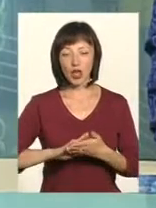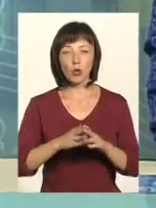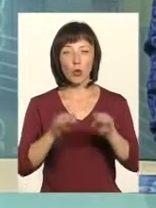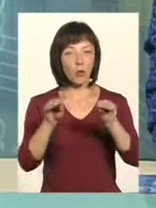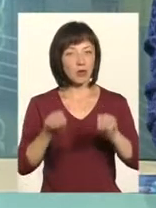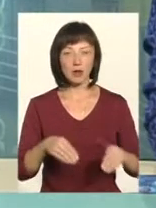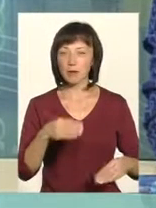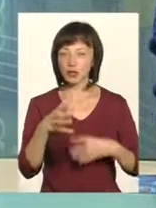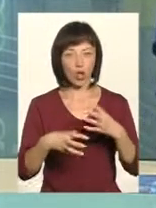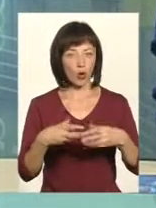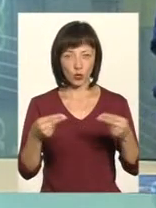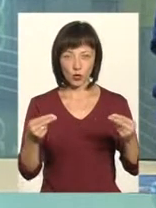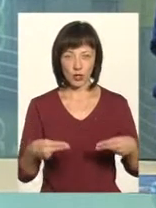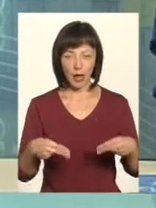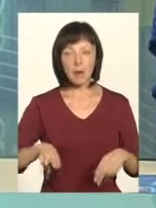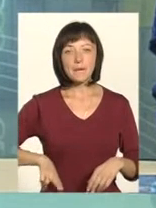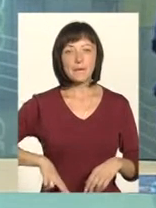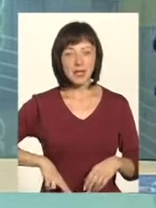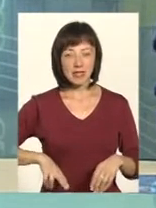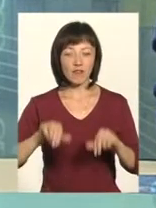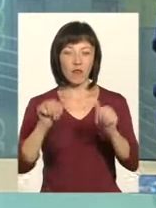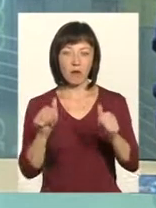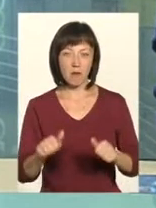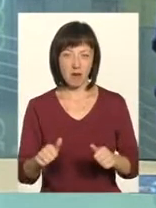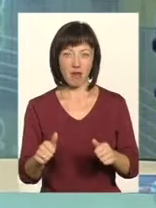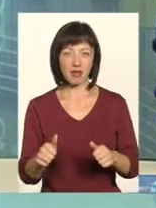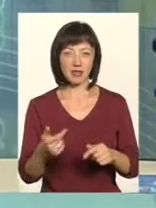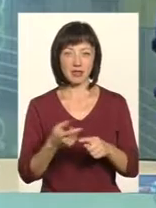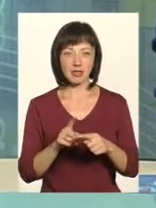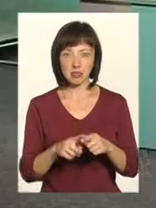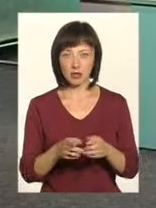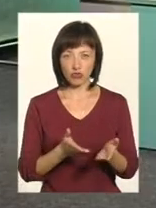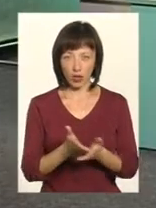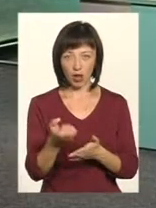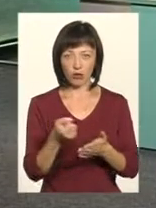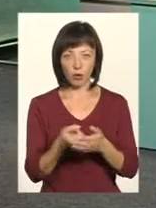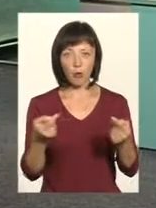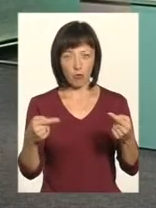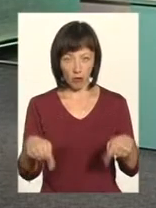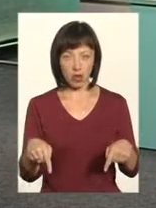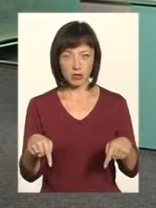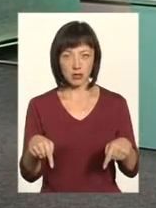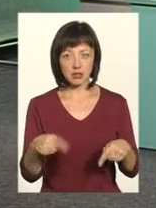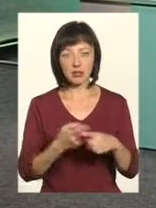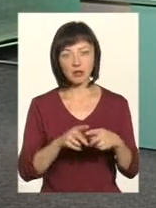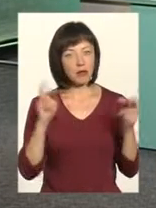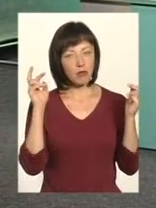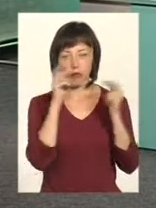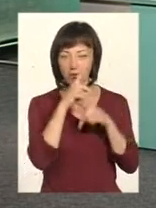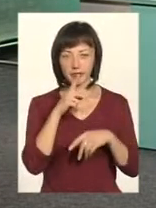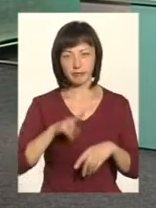міжнародною угодою. Тобто мінський формат – це, по суті, шлях до поразки? Мінський формат – це помилковий